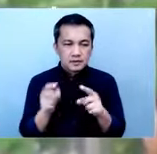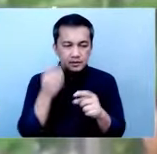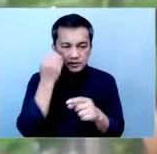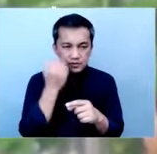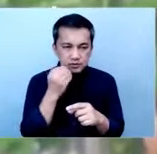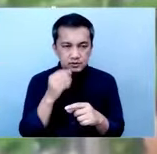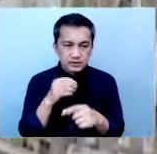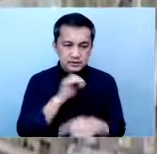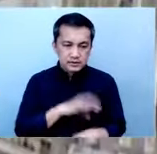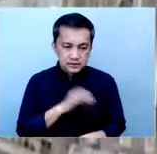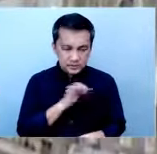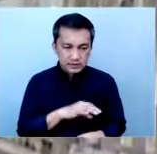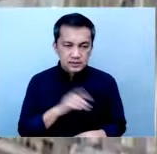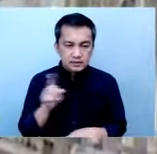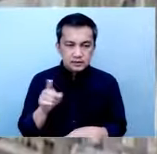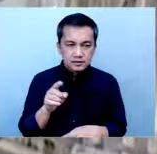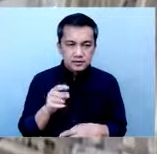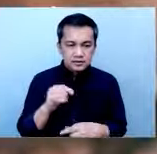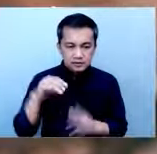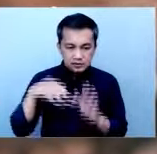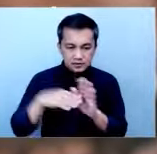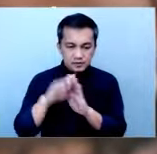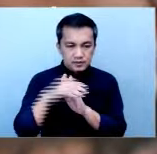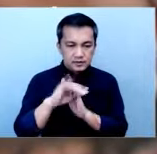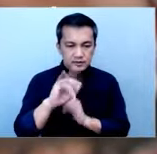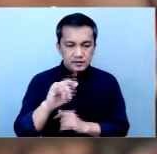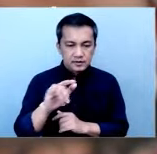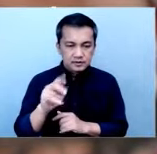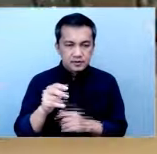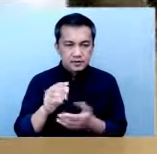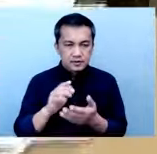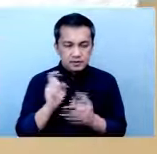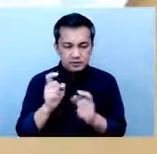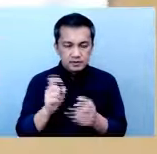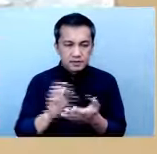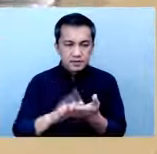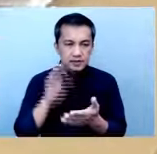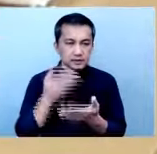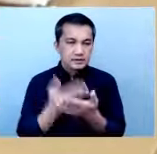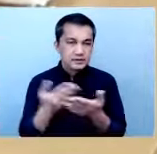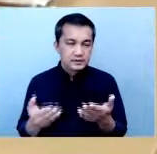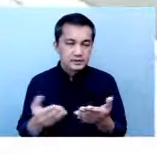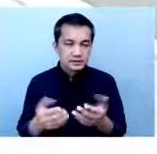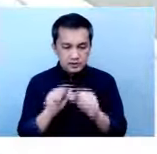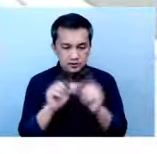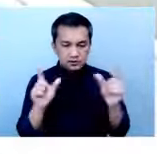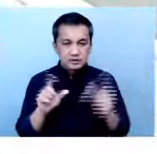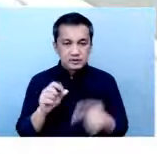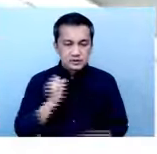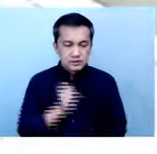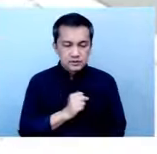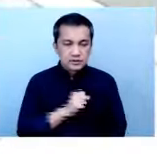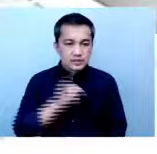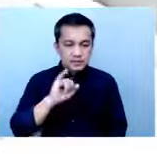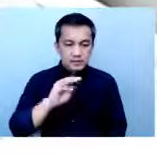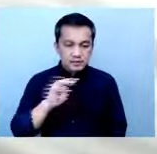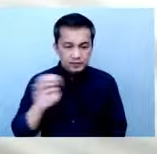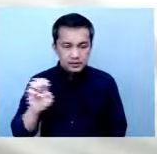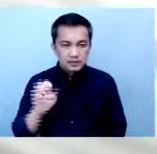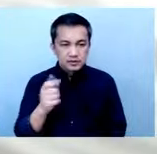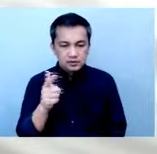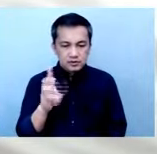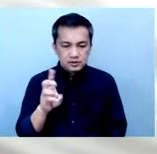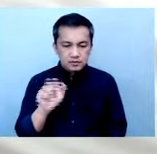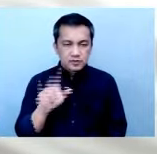talaga ang kinikita dahil sa inflation o yung bilis ng pagmahal ng mga bilihin. Ang ikinagulat daw ni Senator Marcos ay ang